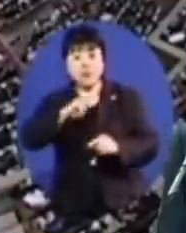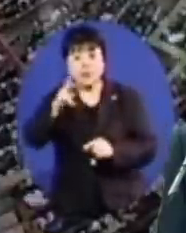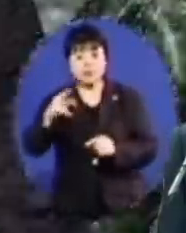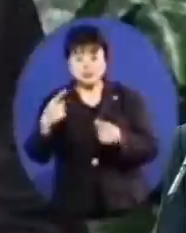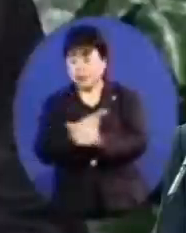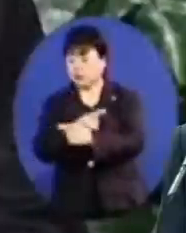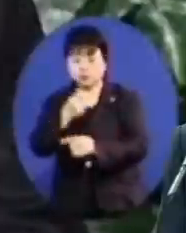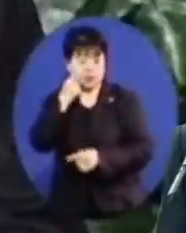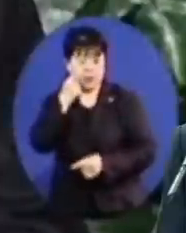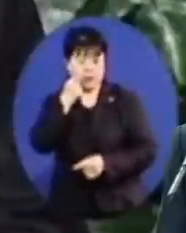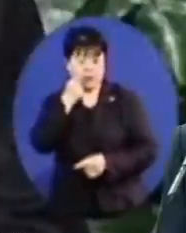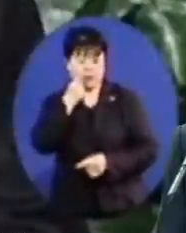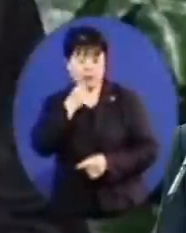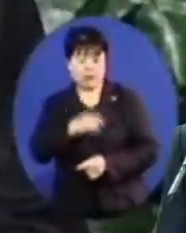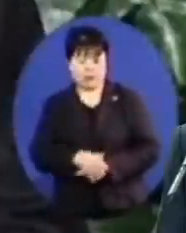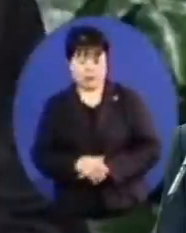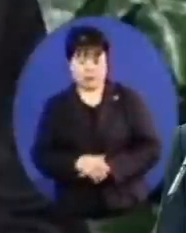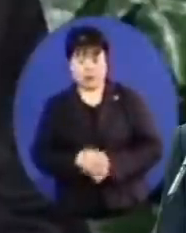없어요.